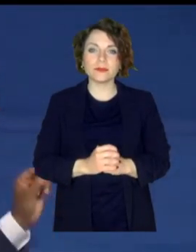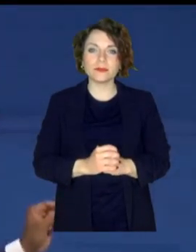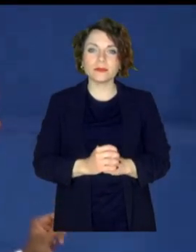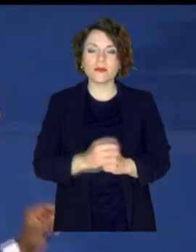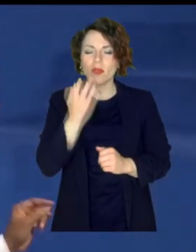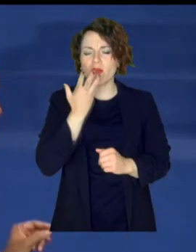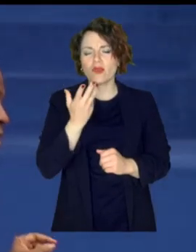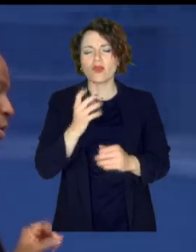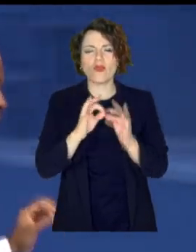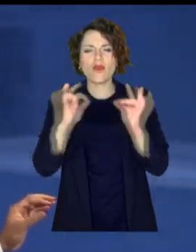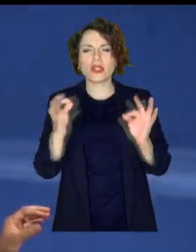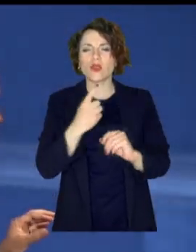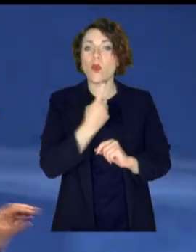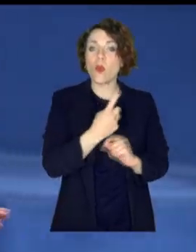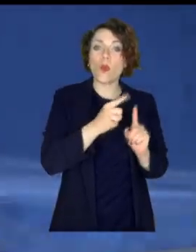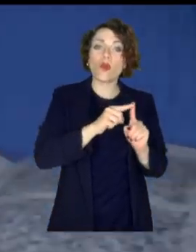Voglio leggere dal versetto 1